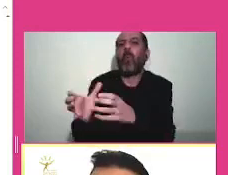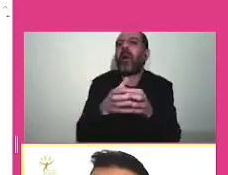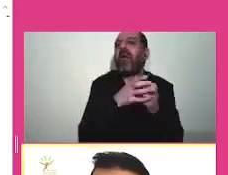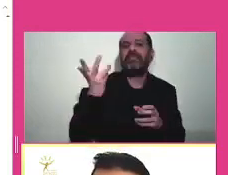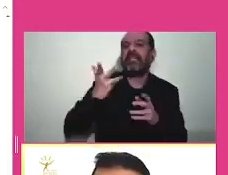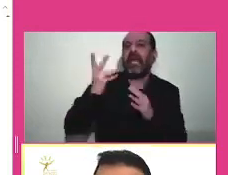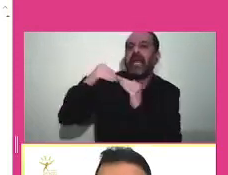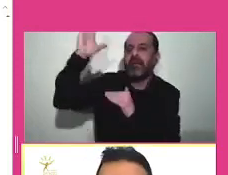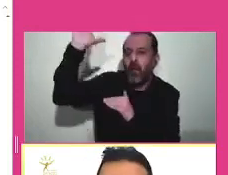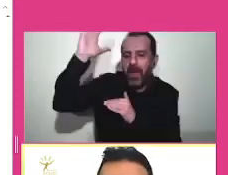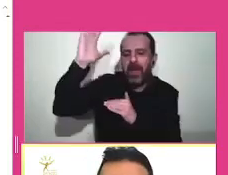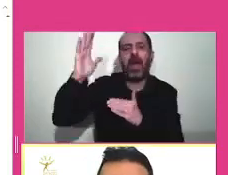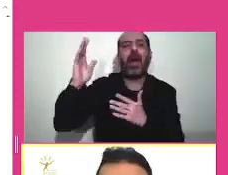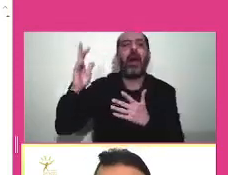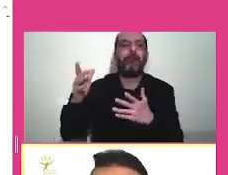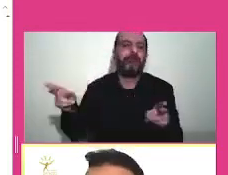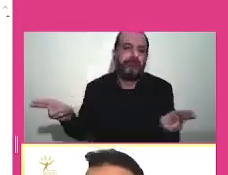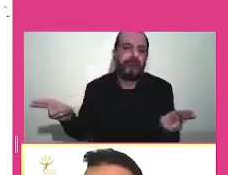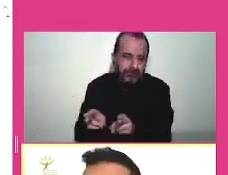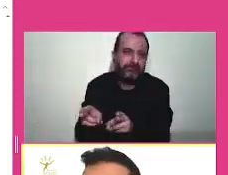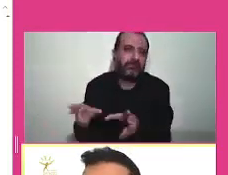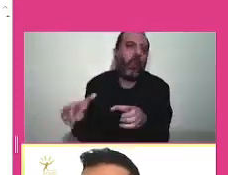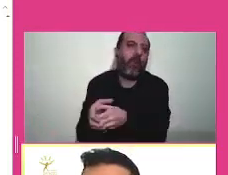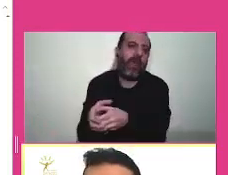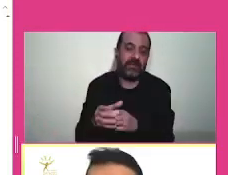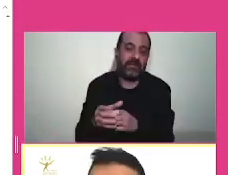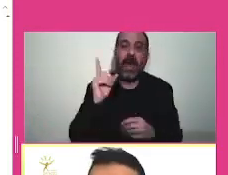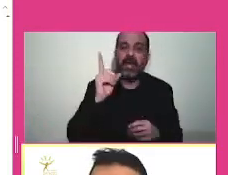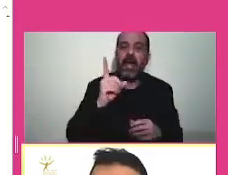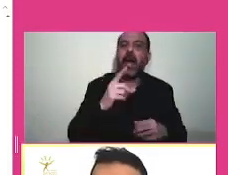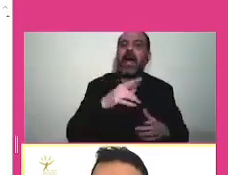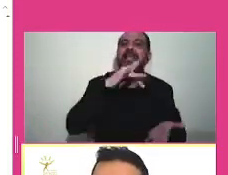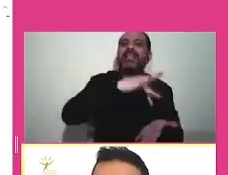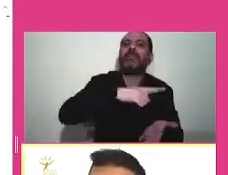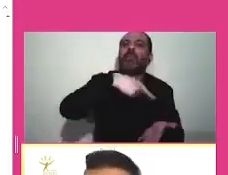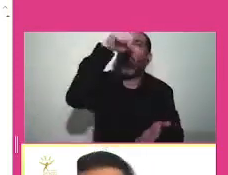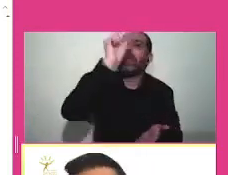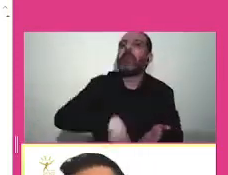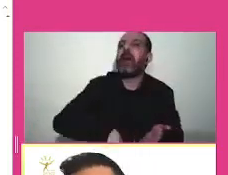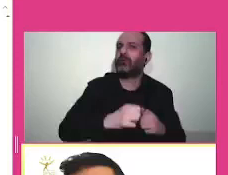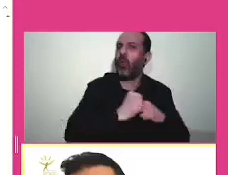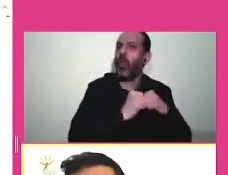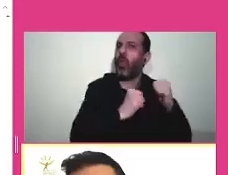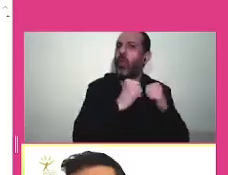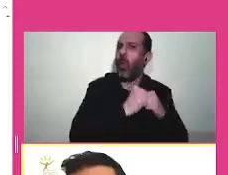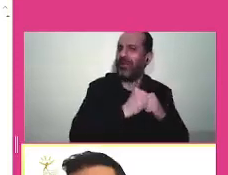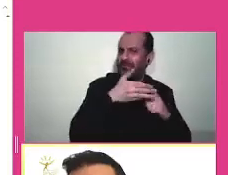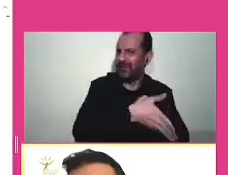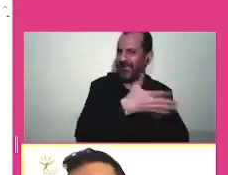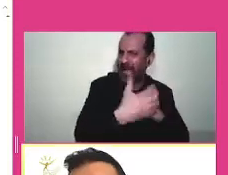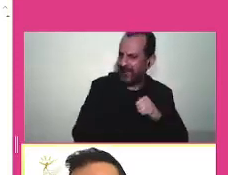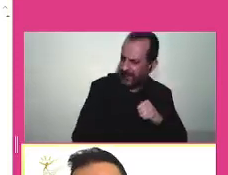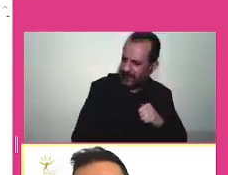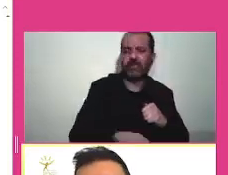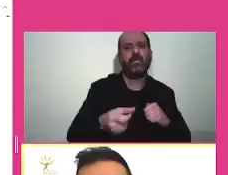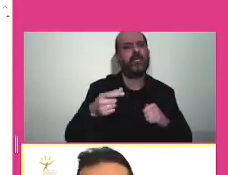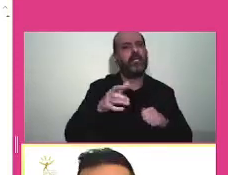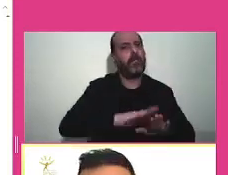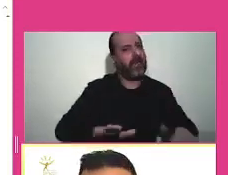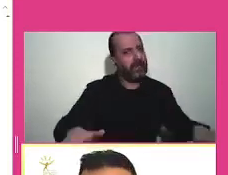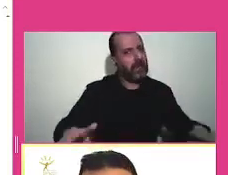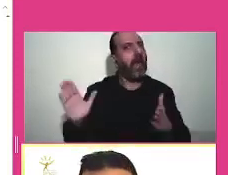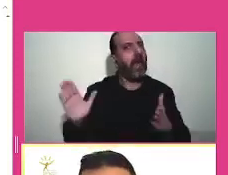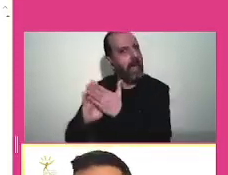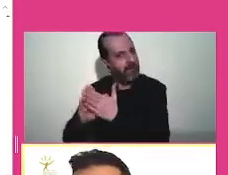του κέντρου ημέρας τα παιδιά μπορέσαν να συνεργαστούν έτσι, να έρθουν σε επαφή με ηλικιωμένους, κάτω με Άνια και να παίξουν